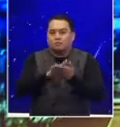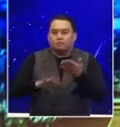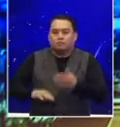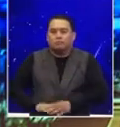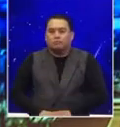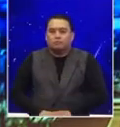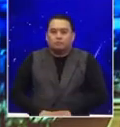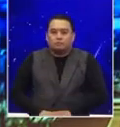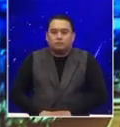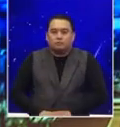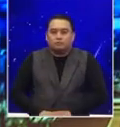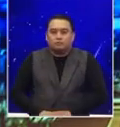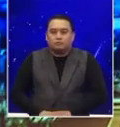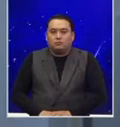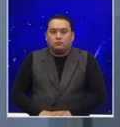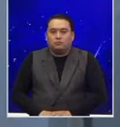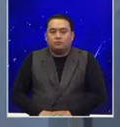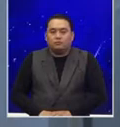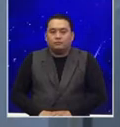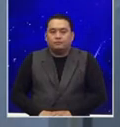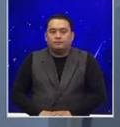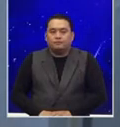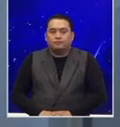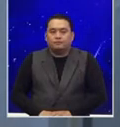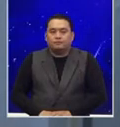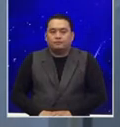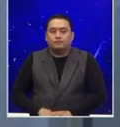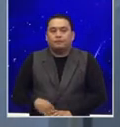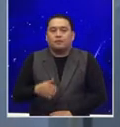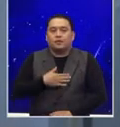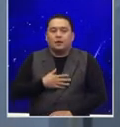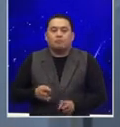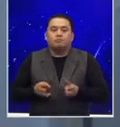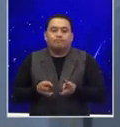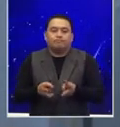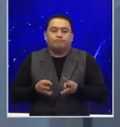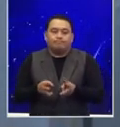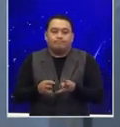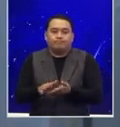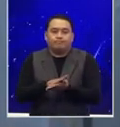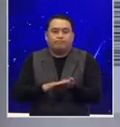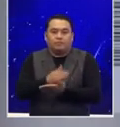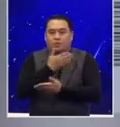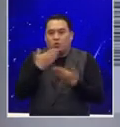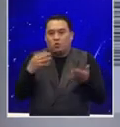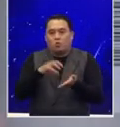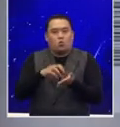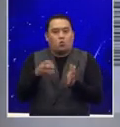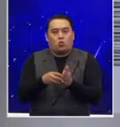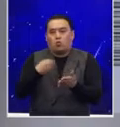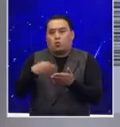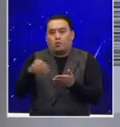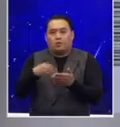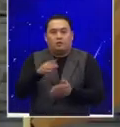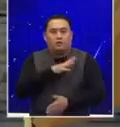узнавала Адина Смагулова. Заболела, топить нечем, потому что понадеялась, на что, уже буду с